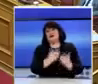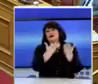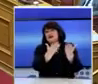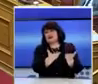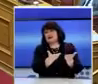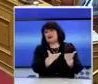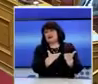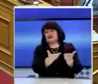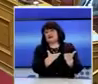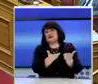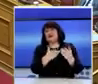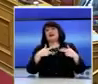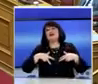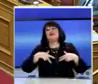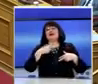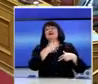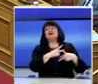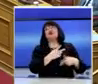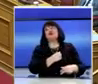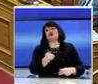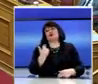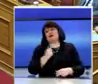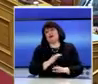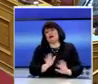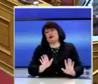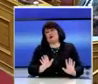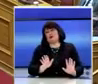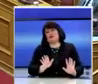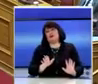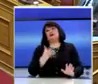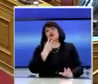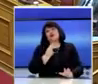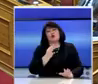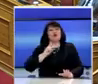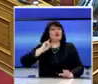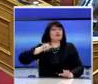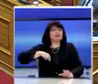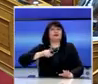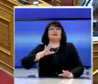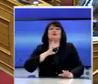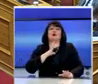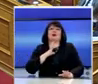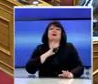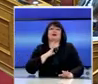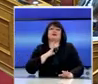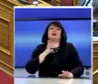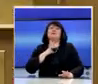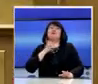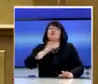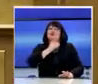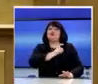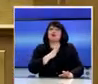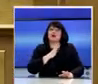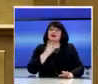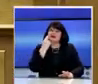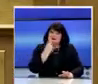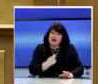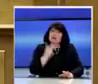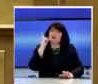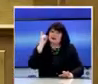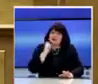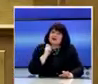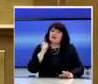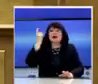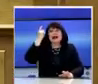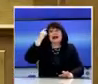Σε εσάς και στην κυβέρνησή σας. Διότι οι πολίτες βλέπουν, ξέρουν